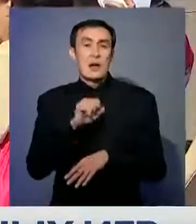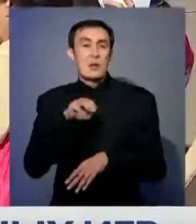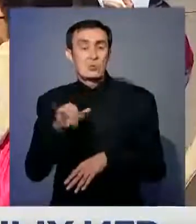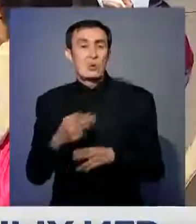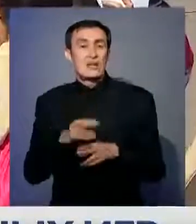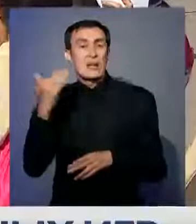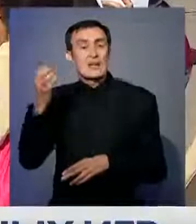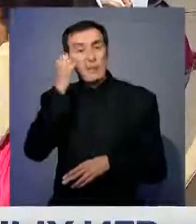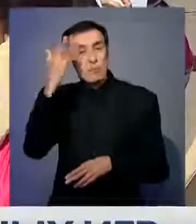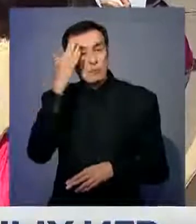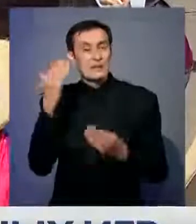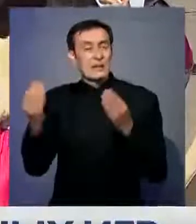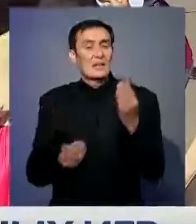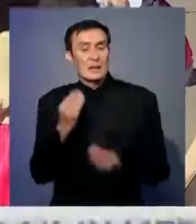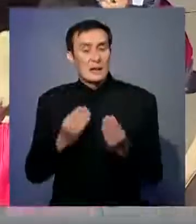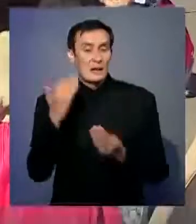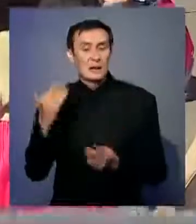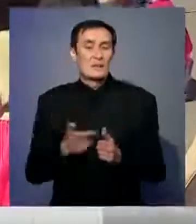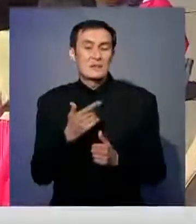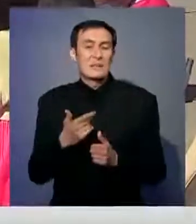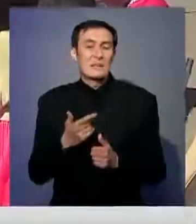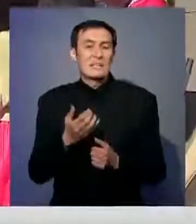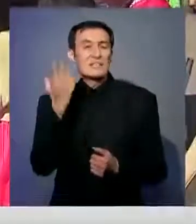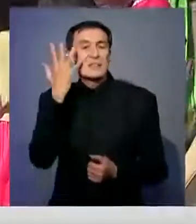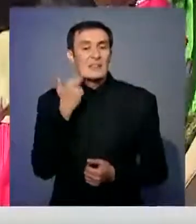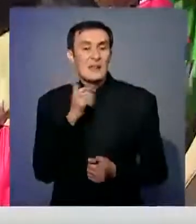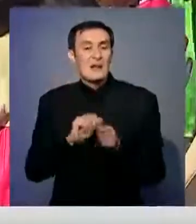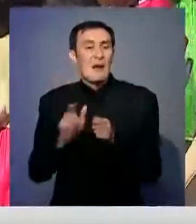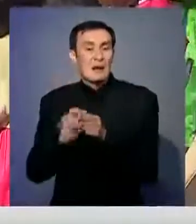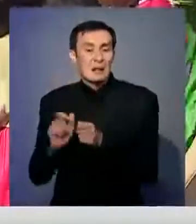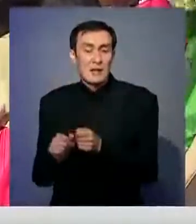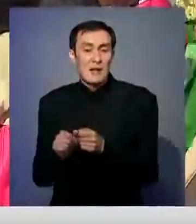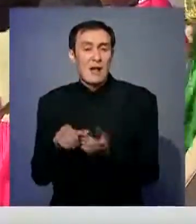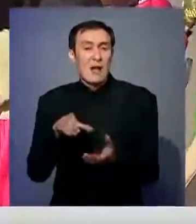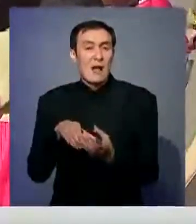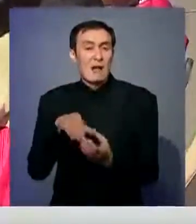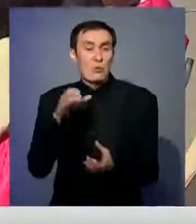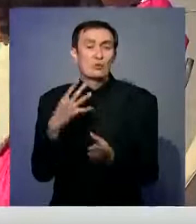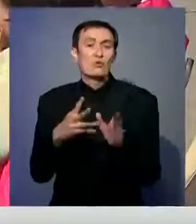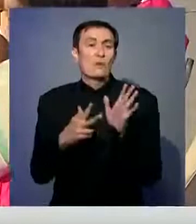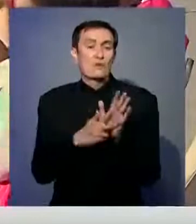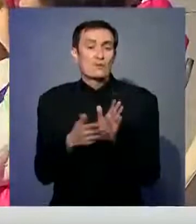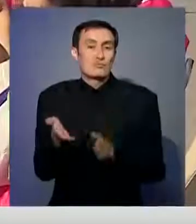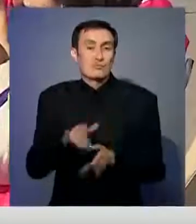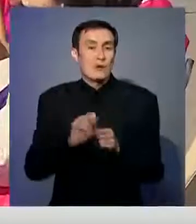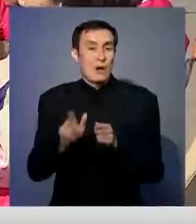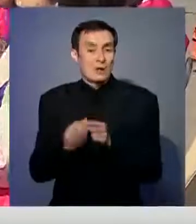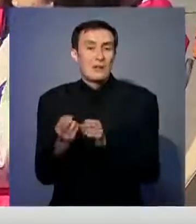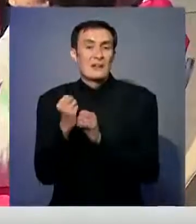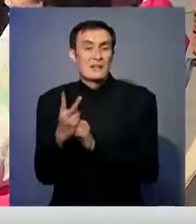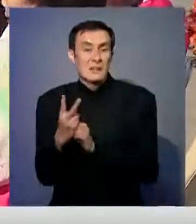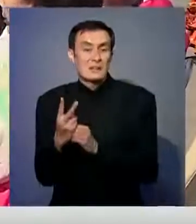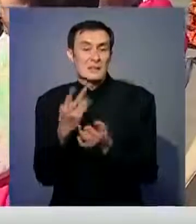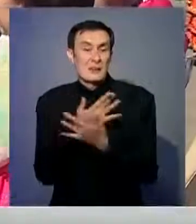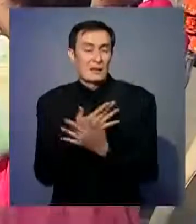с Японии, там называют их цветные карты. В колоде в этой карте 48 карт, 12